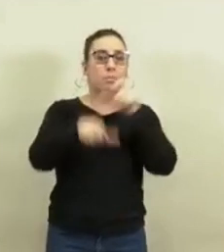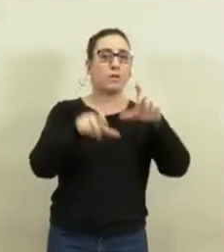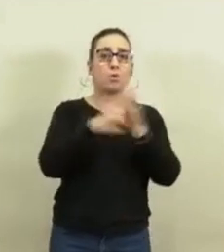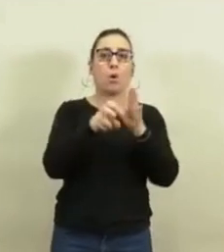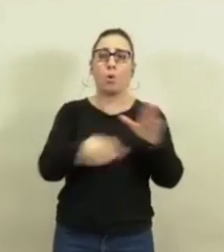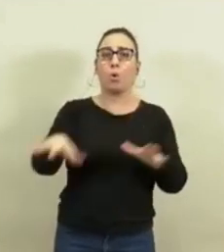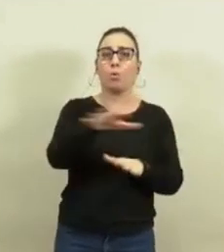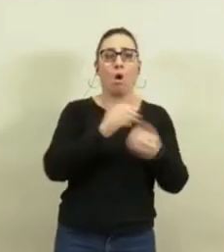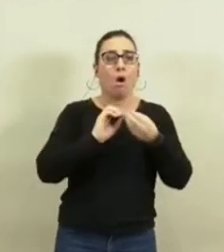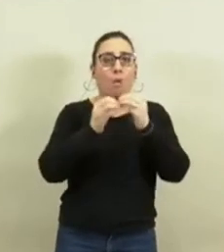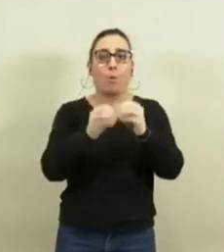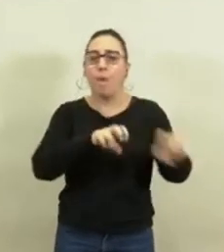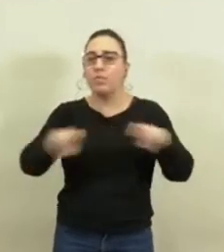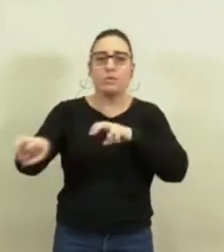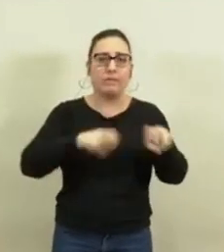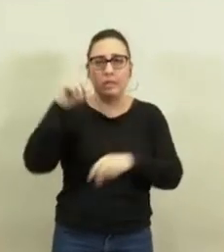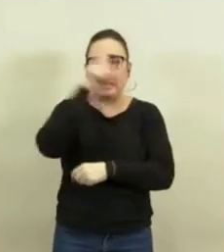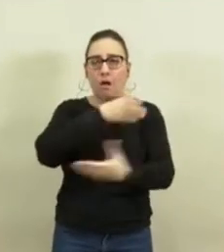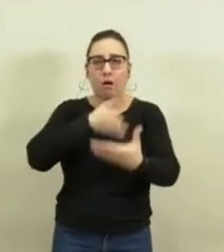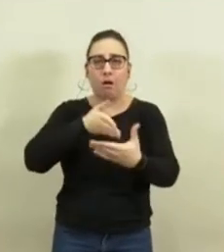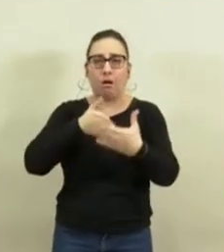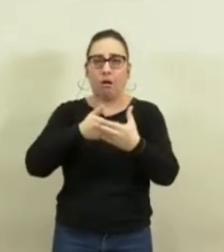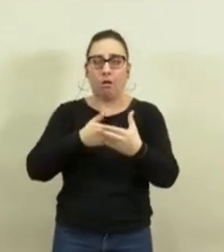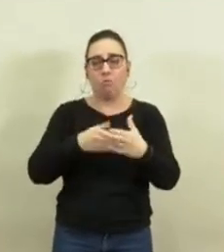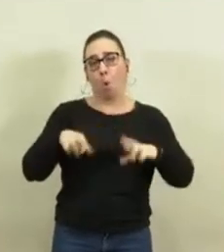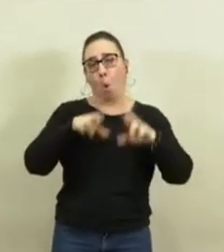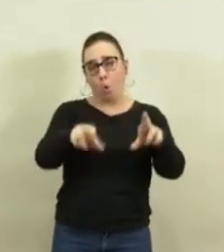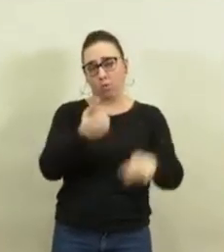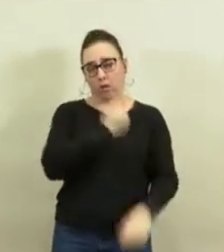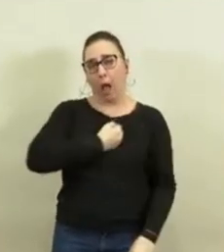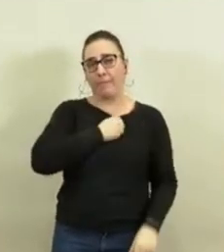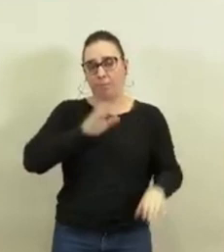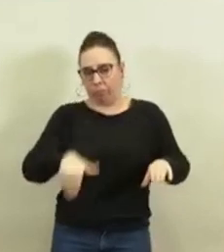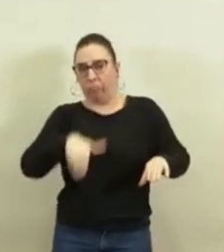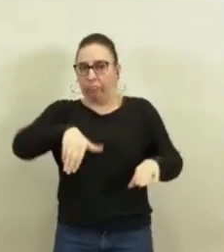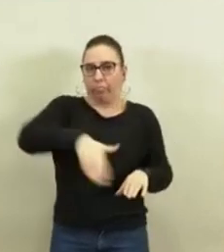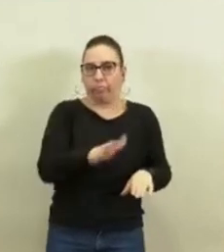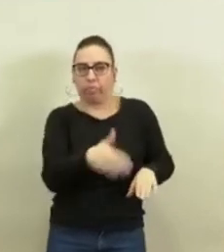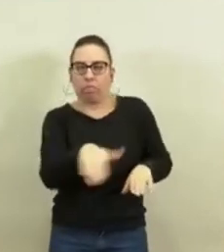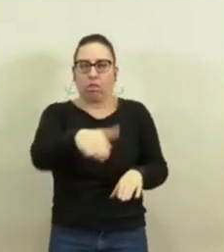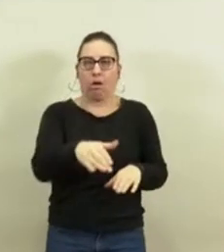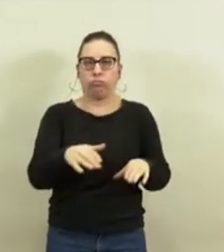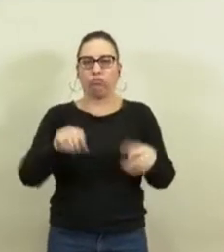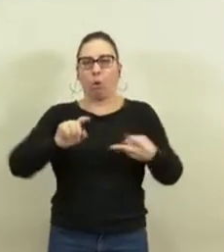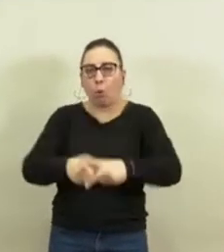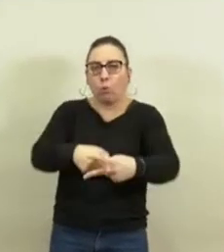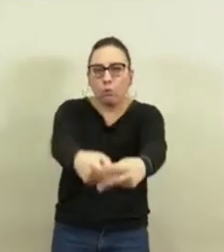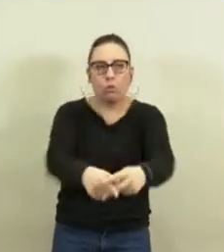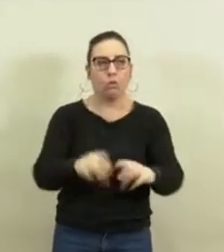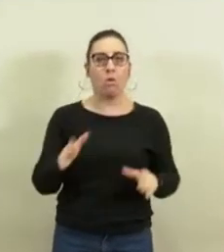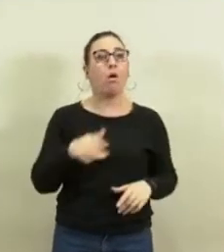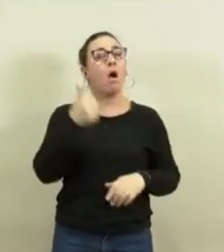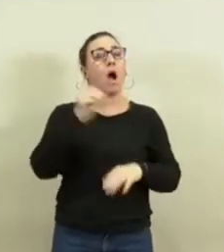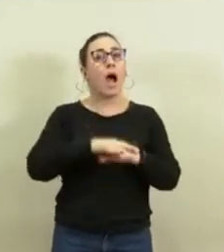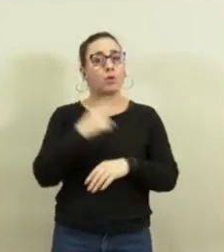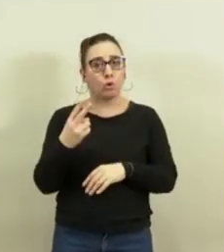avec des difficultés de mobilité, l'état de la voirie. Près d'un déplacement sur 2 dans notre ville se fait à pied.